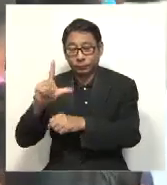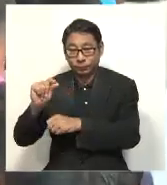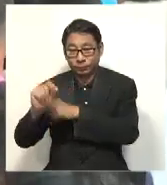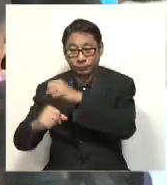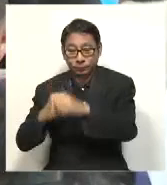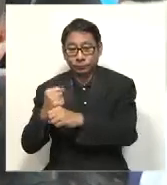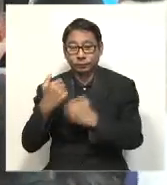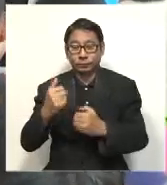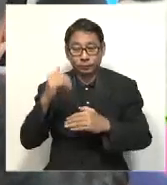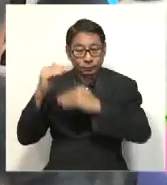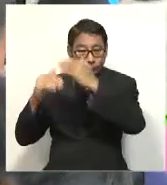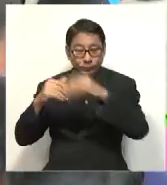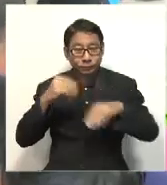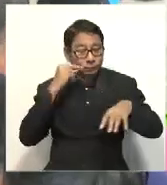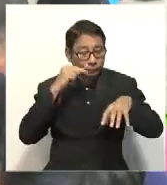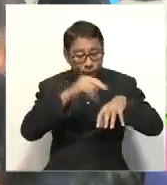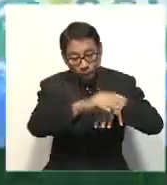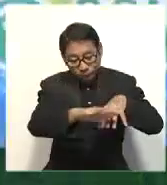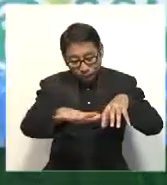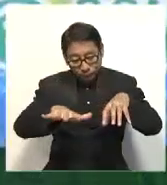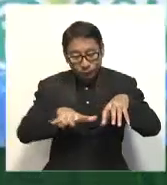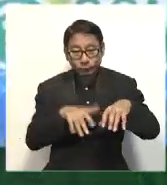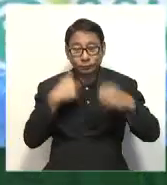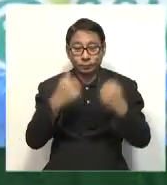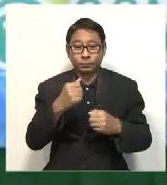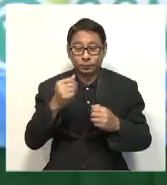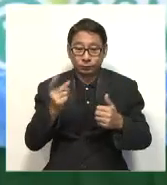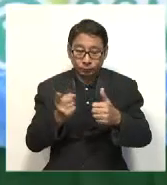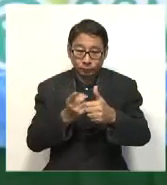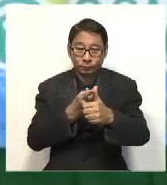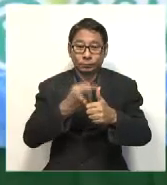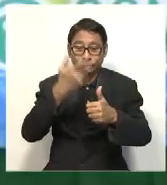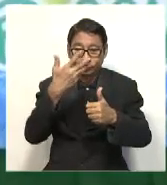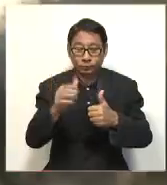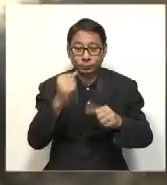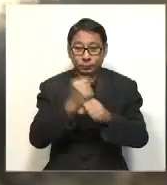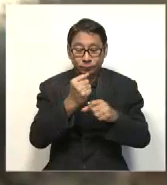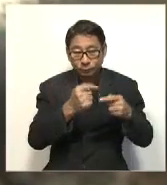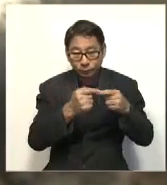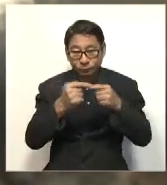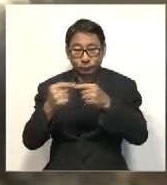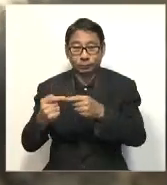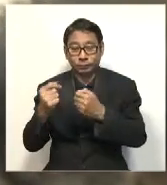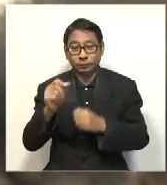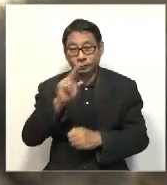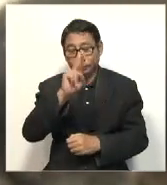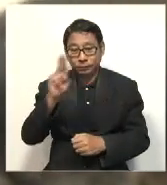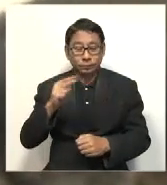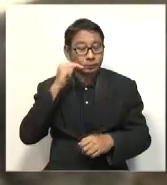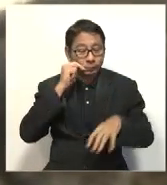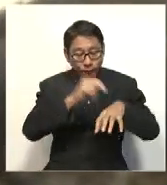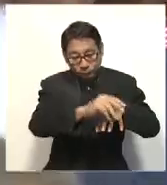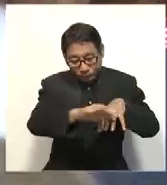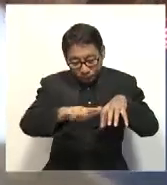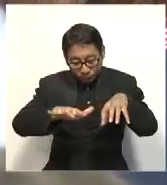มถึงพัฒนากว้านพะเยาที่ได้ดำเนินการในระยะที่1ไปแล้วสามารถดำเนินการต่อไปได้เพื่อให้สามารถใช้กว้านพะเยาได้เ